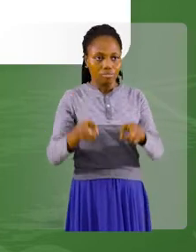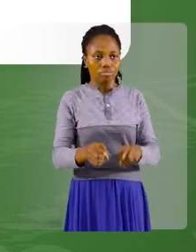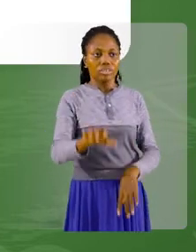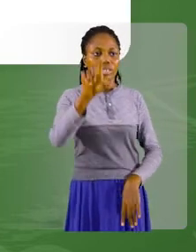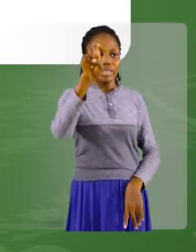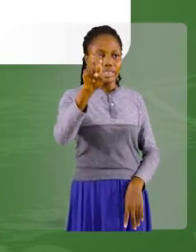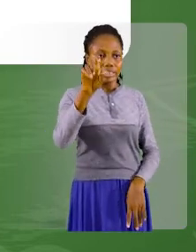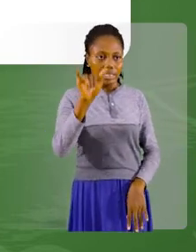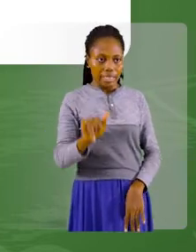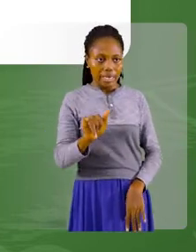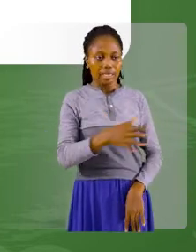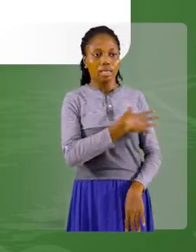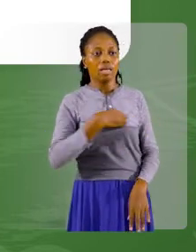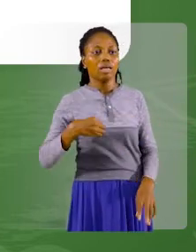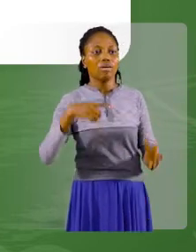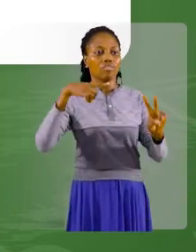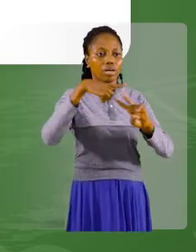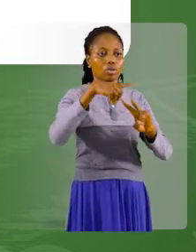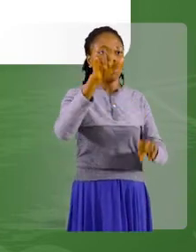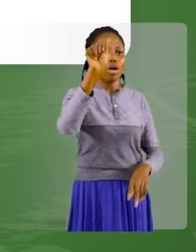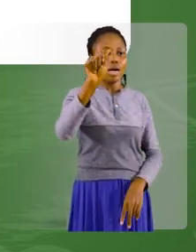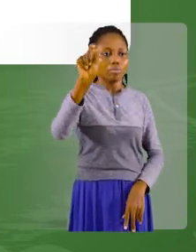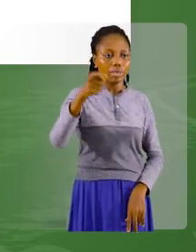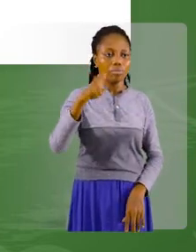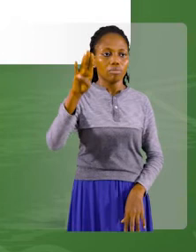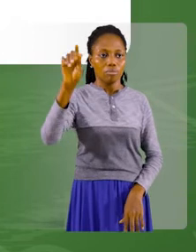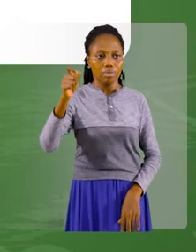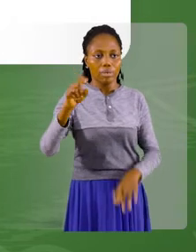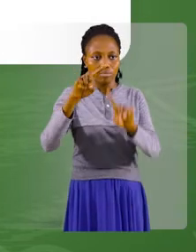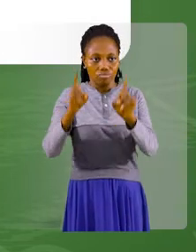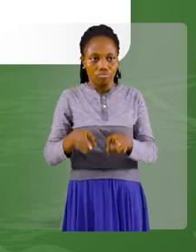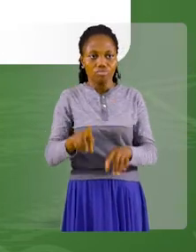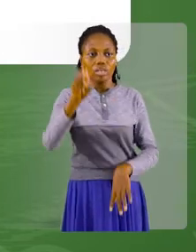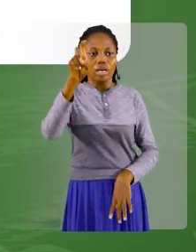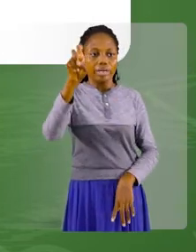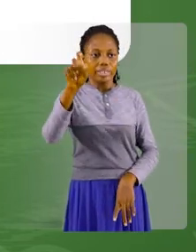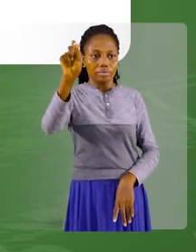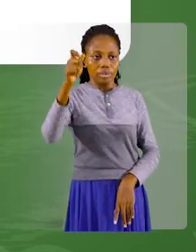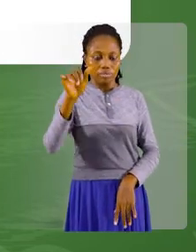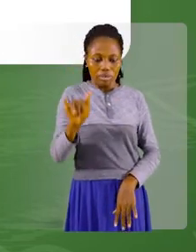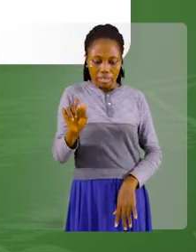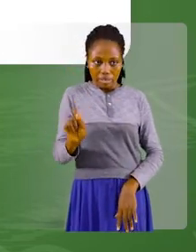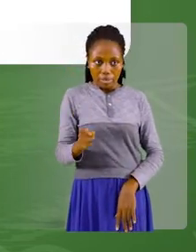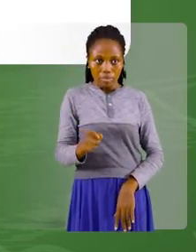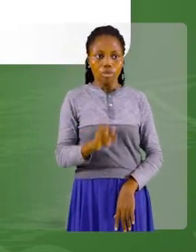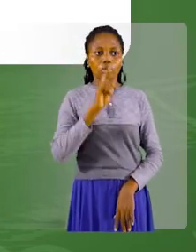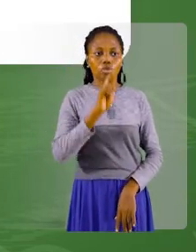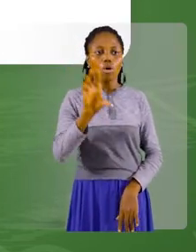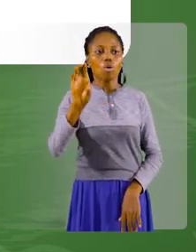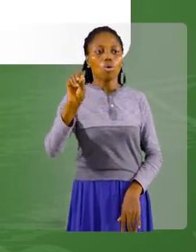X, Y et le vecteur A'B' de coordonnées X', Y'